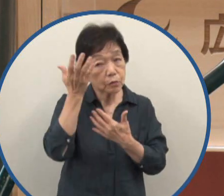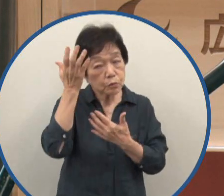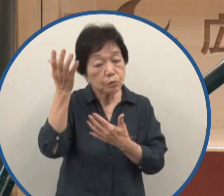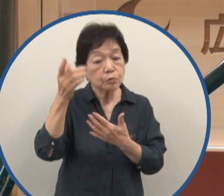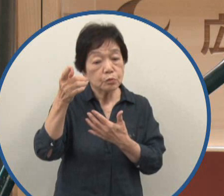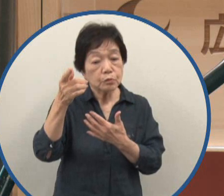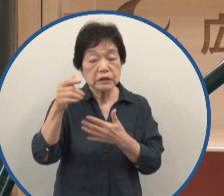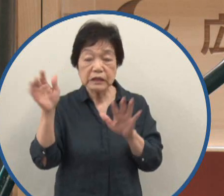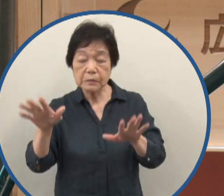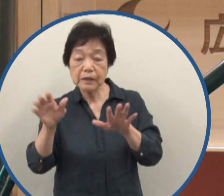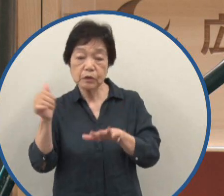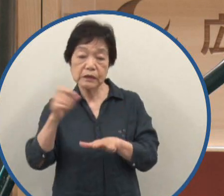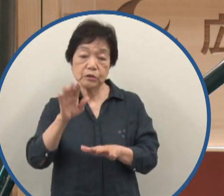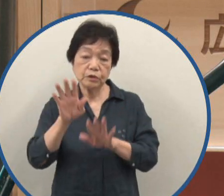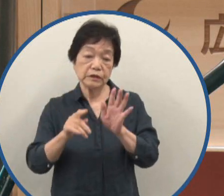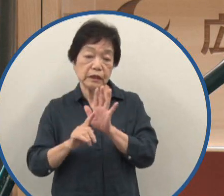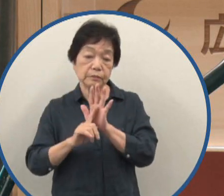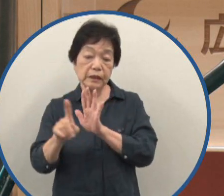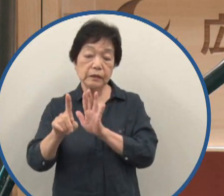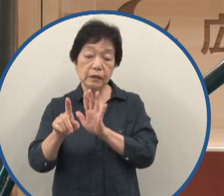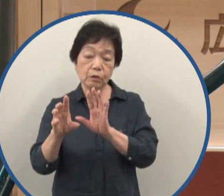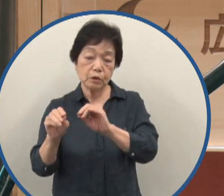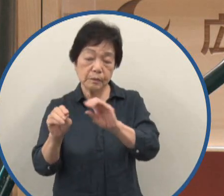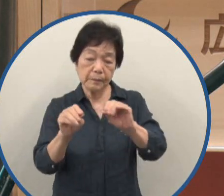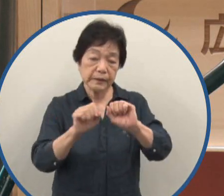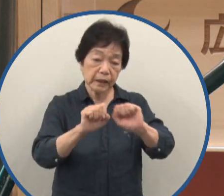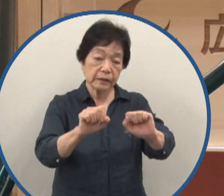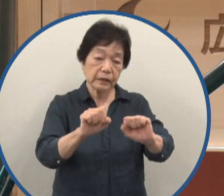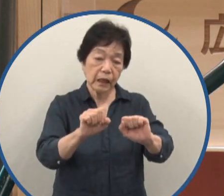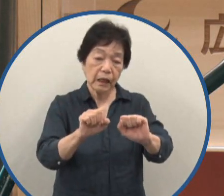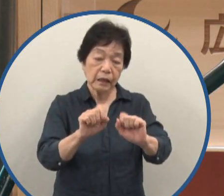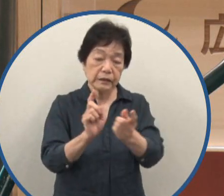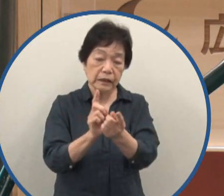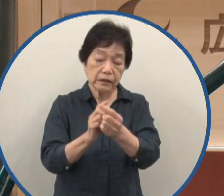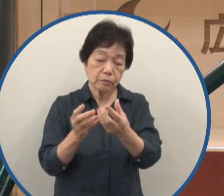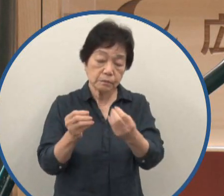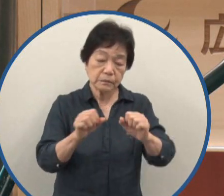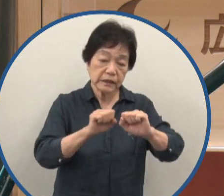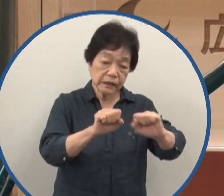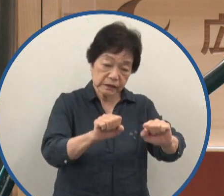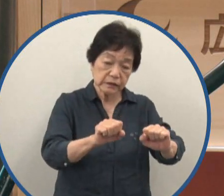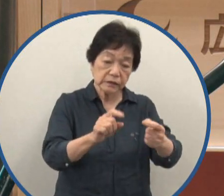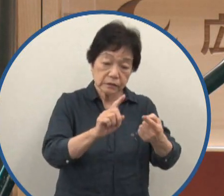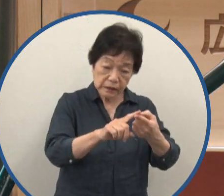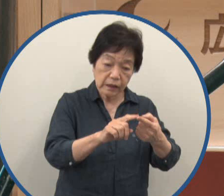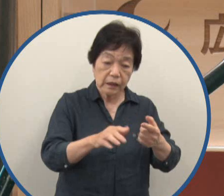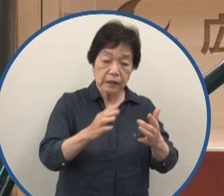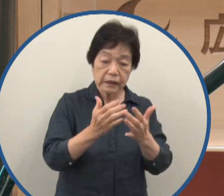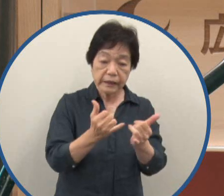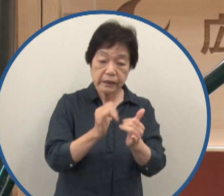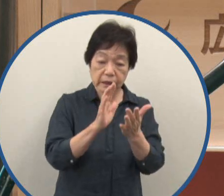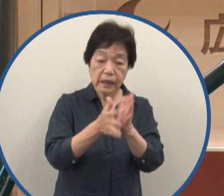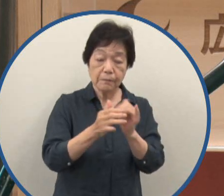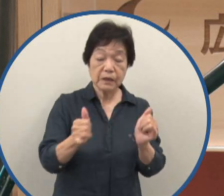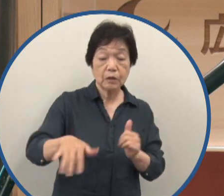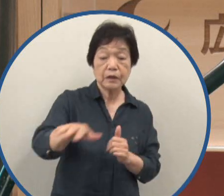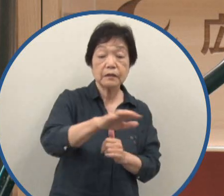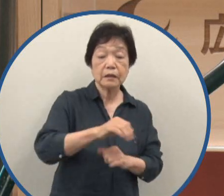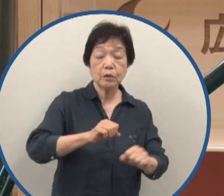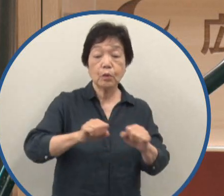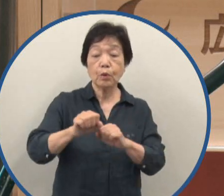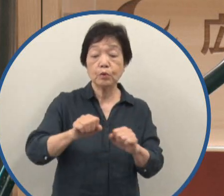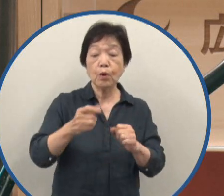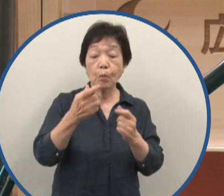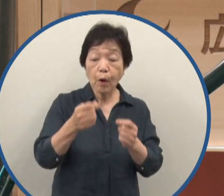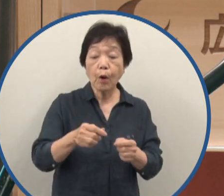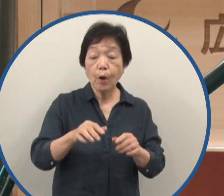態での対策を継続して、まあ、今のこの県民の皆さんの行動を